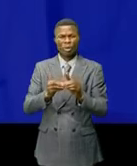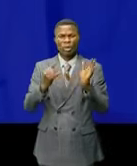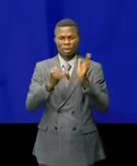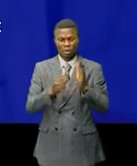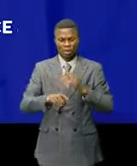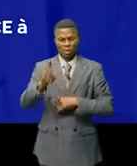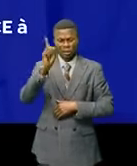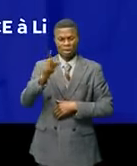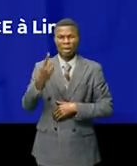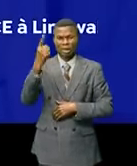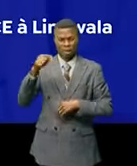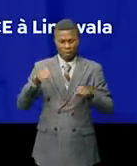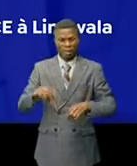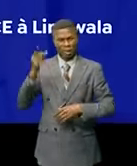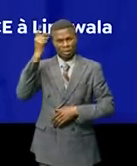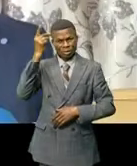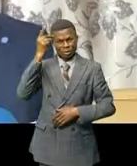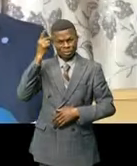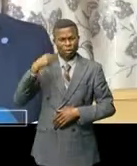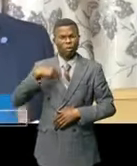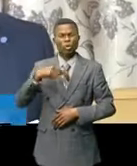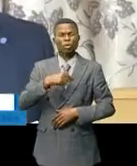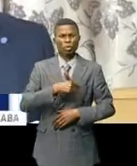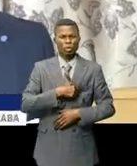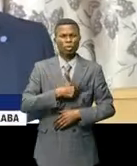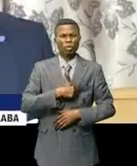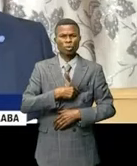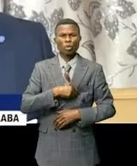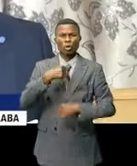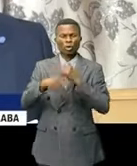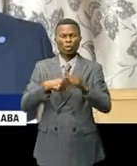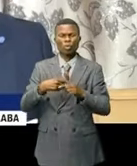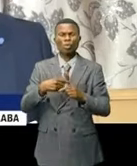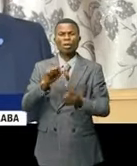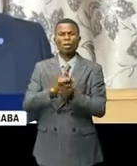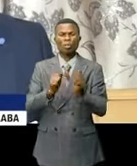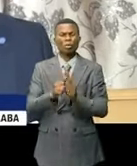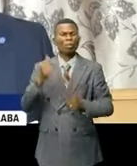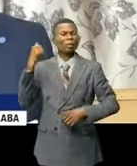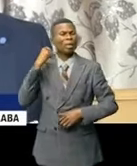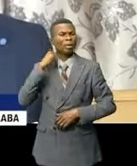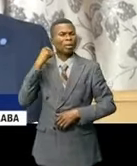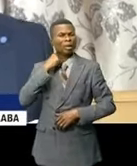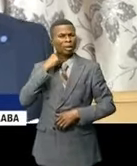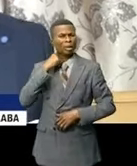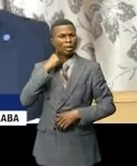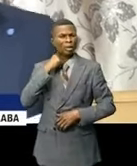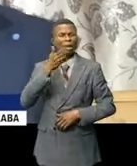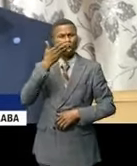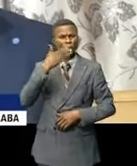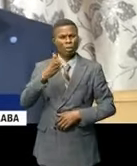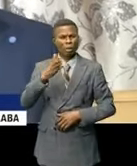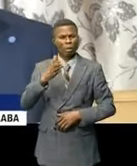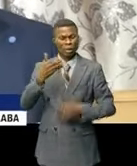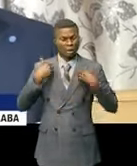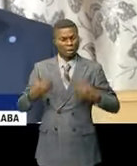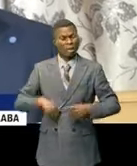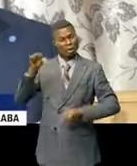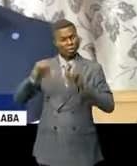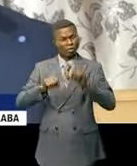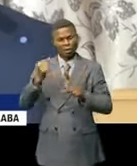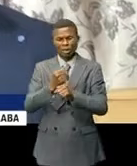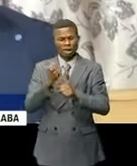31, ici à Kinshasa, où nous allons, nous partons avec les domaines de la médecine, parce que sans la bonne santé, on